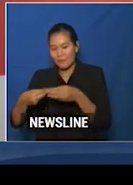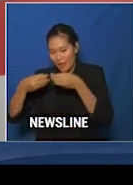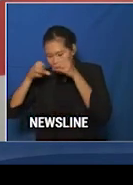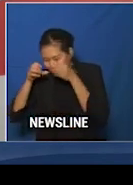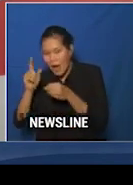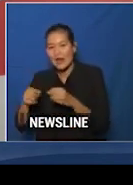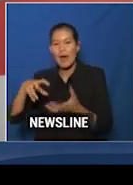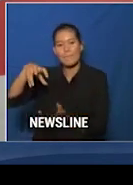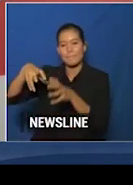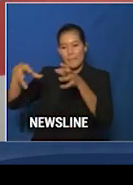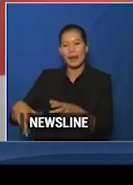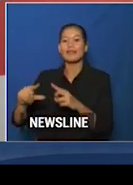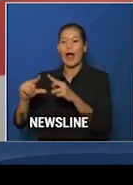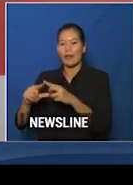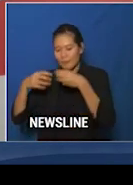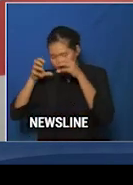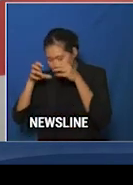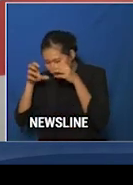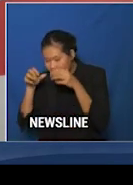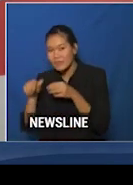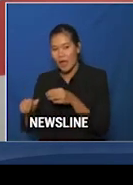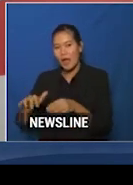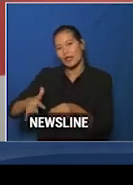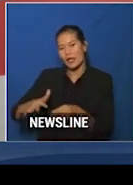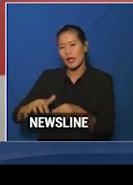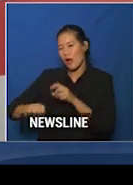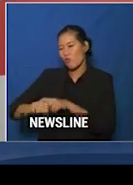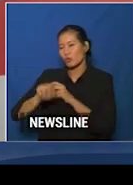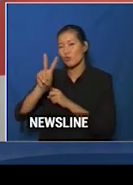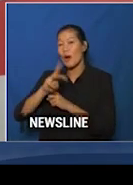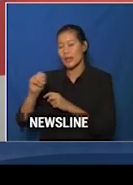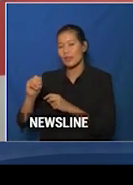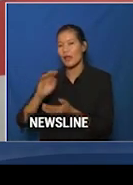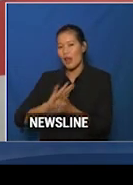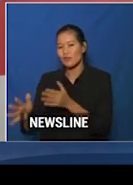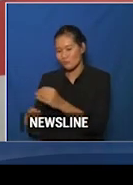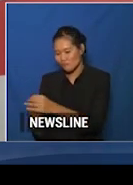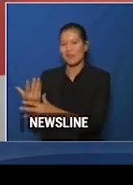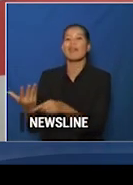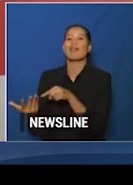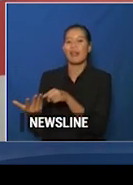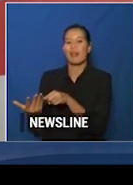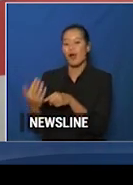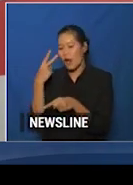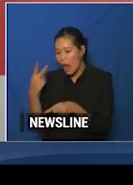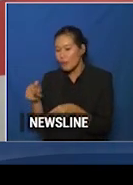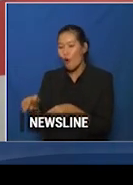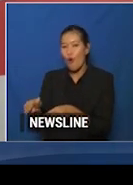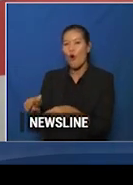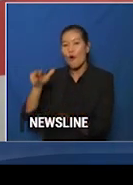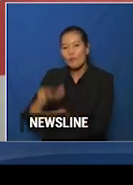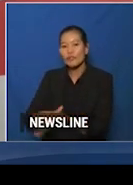gips sehingga kemudian dalam waktu kurang dari 2 menit maka akan bisa kita selesaikan